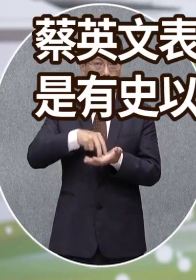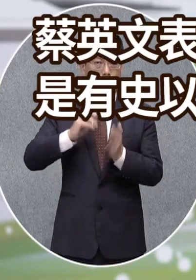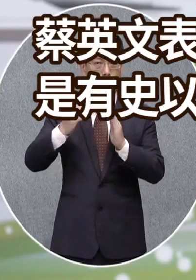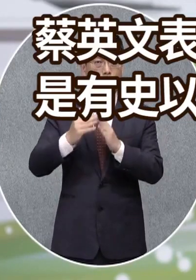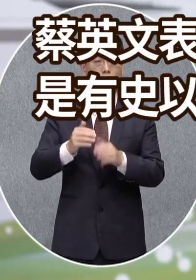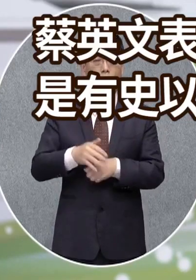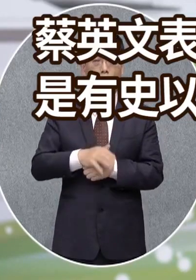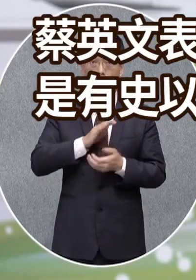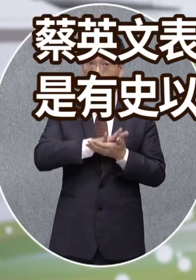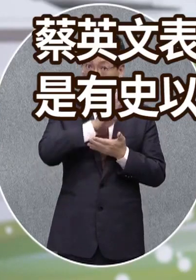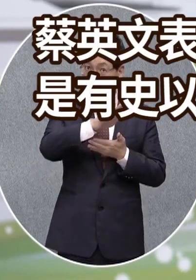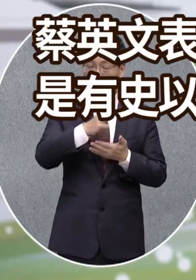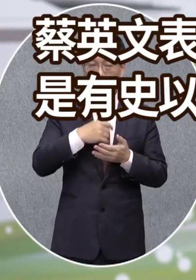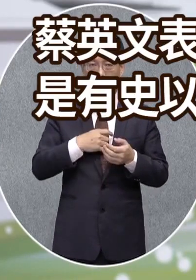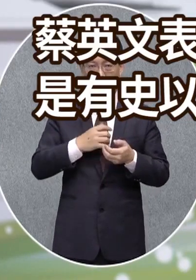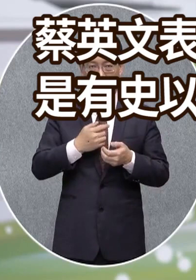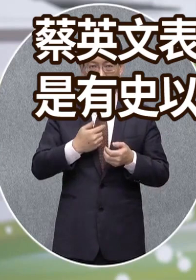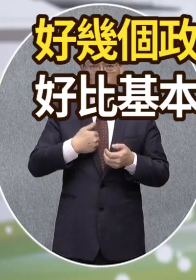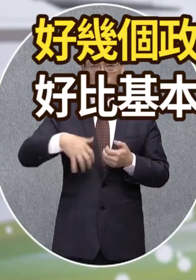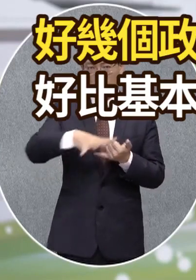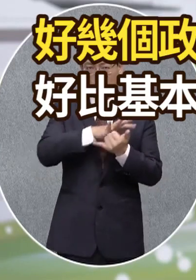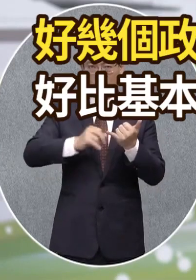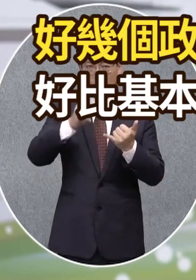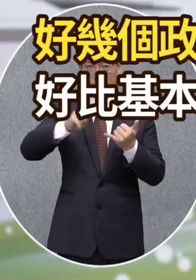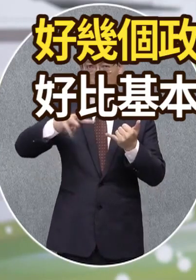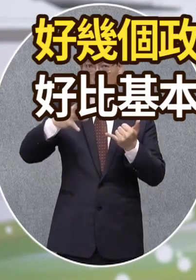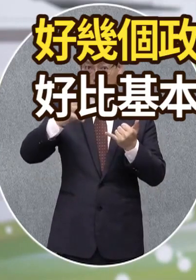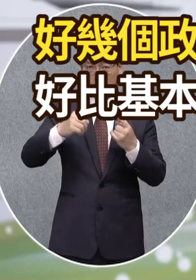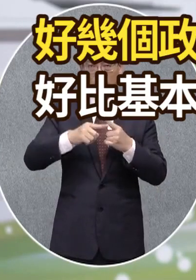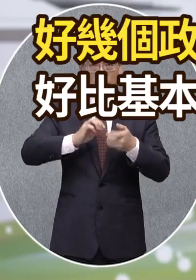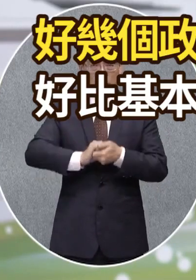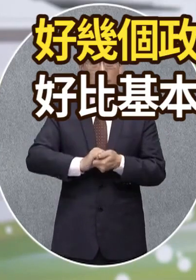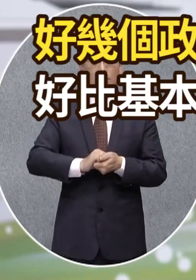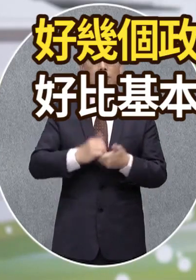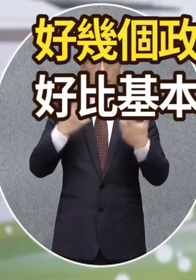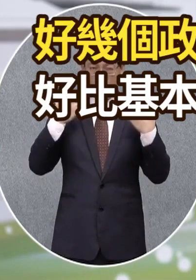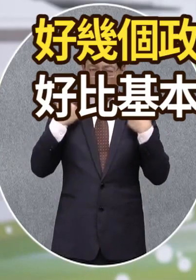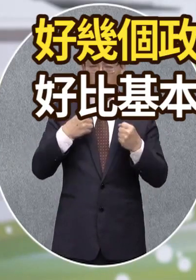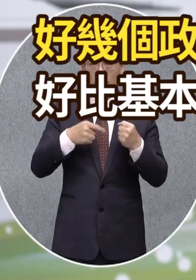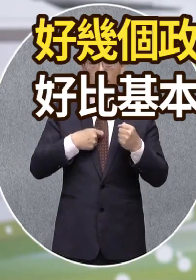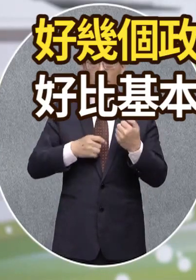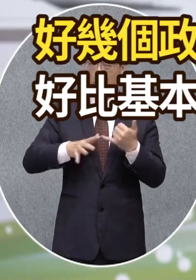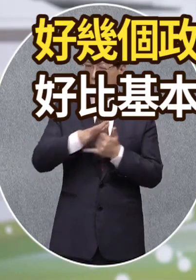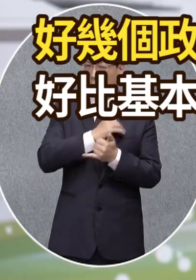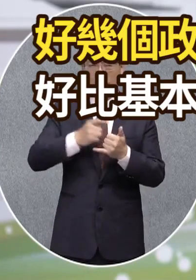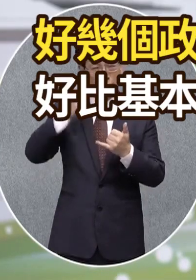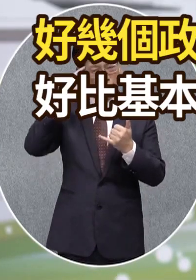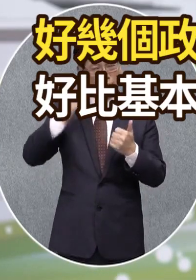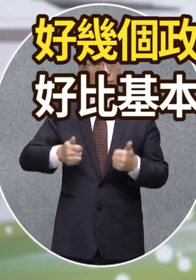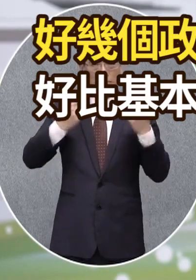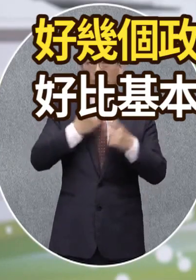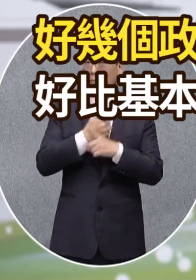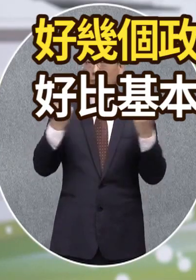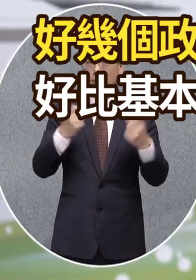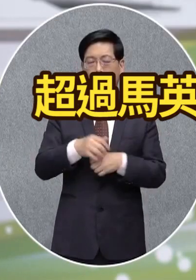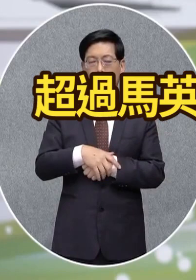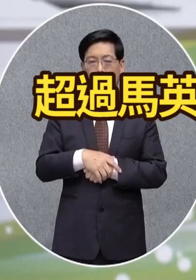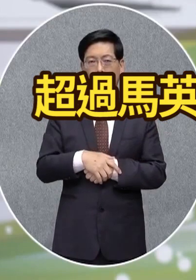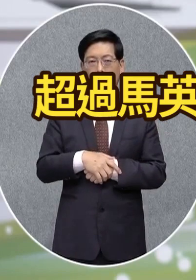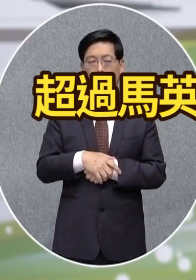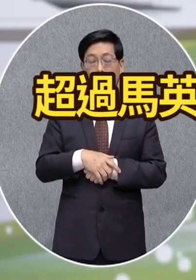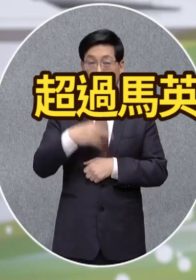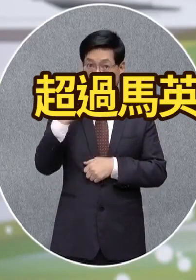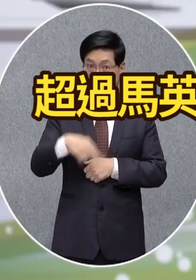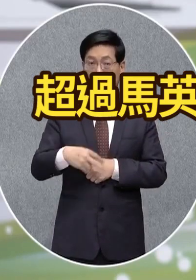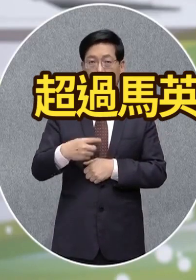的国家，未来的前途是由我们2300万人来决定，这个几乎是全台湾人的共识。那当然